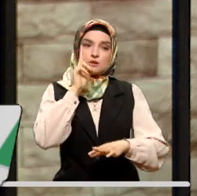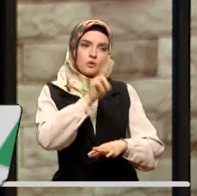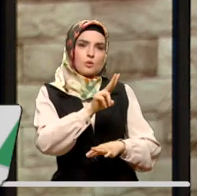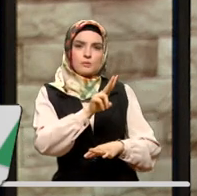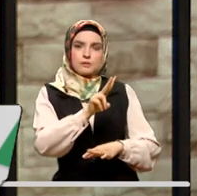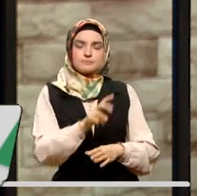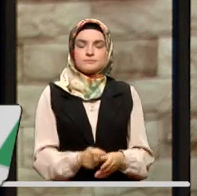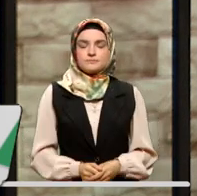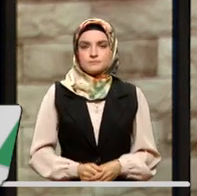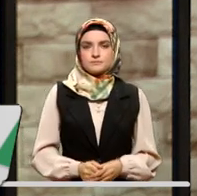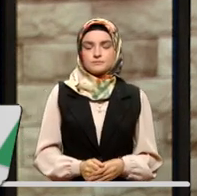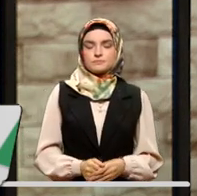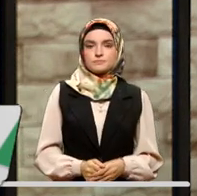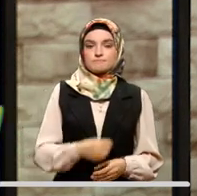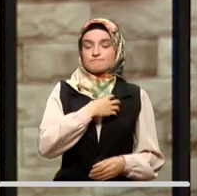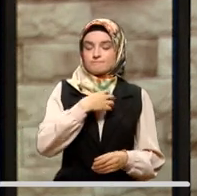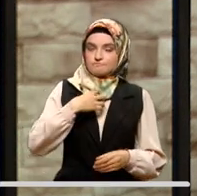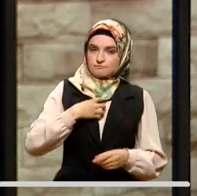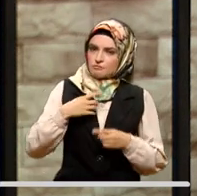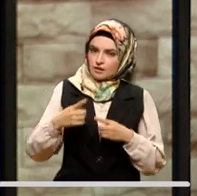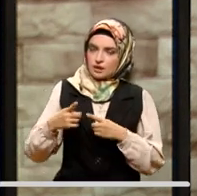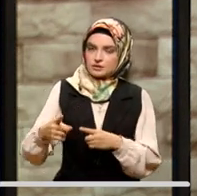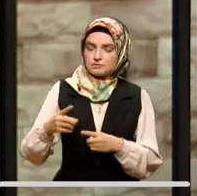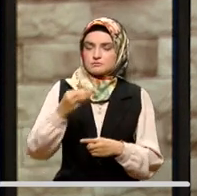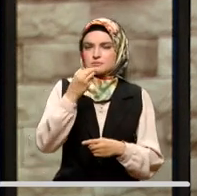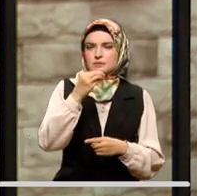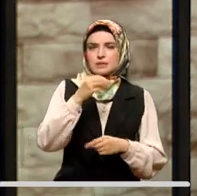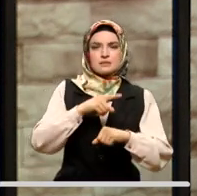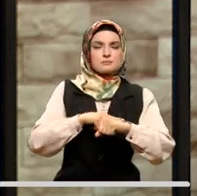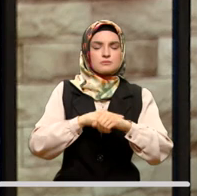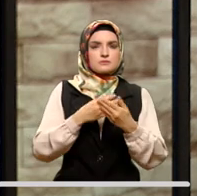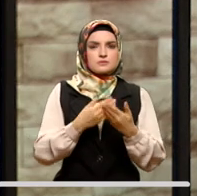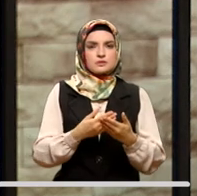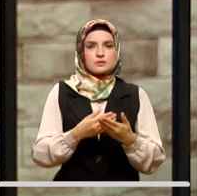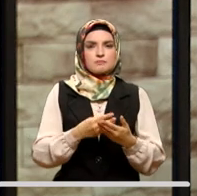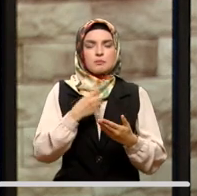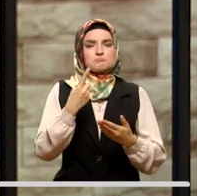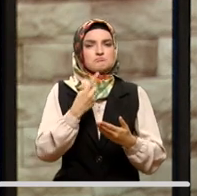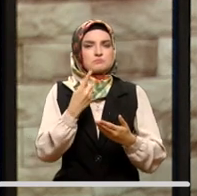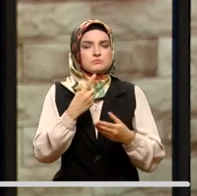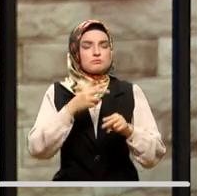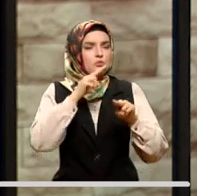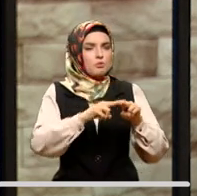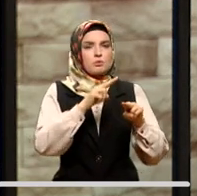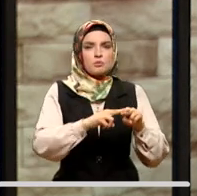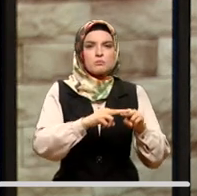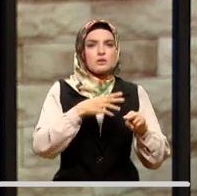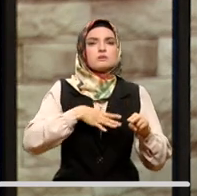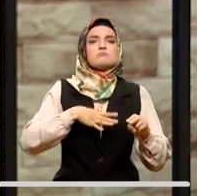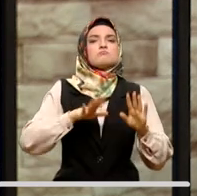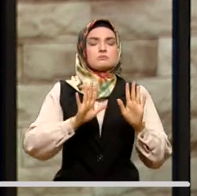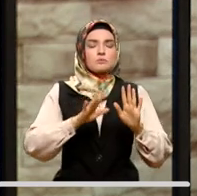görsel kazanımlar, anneyi takibi, bebeklik dönemidir zaten. Bir şey öğretmeyi murat etmezsiniz. O çocuğun